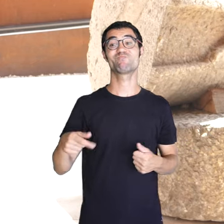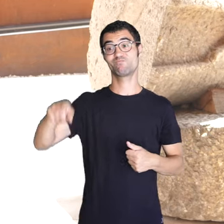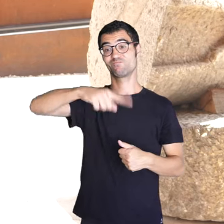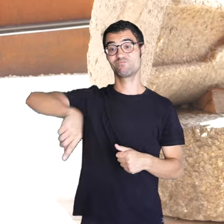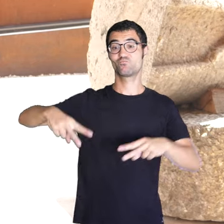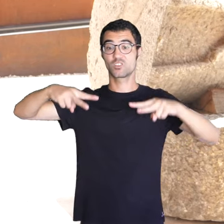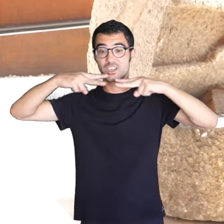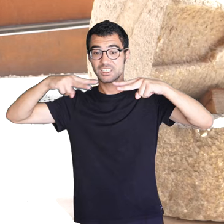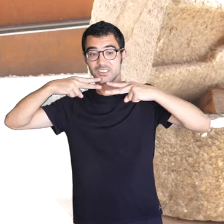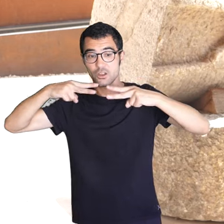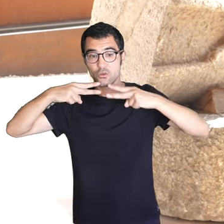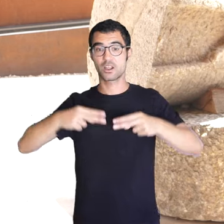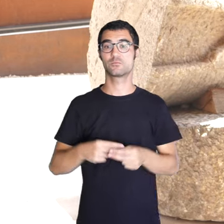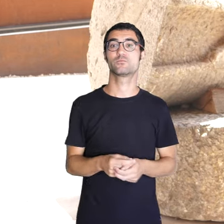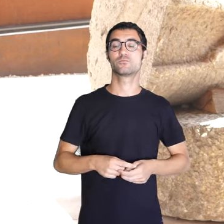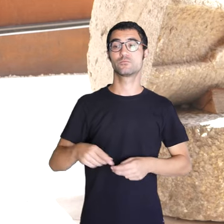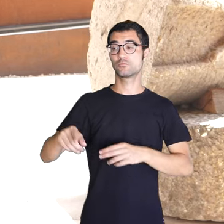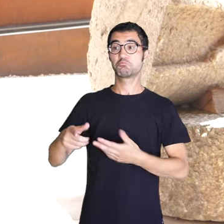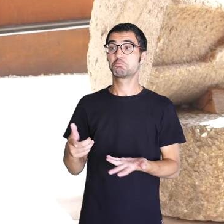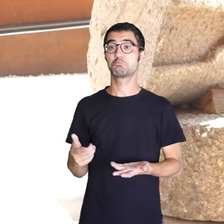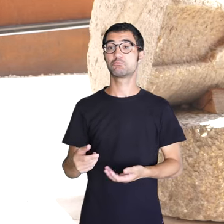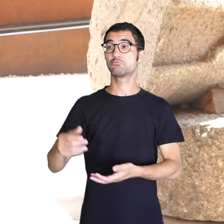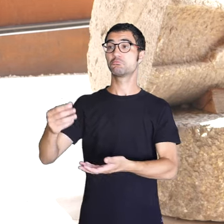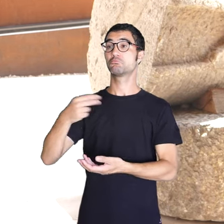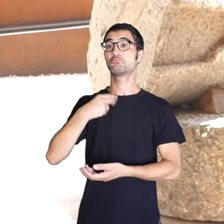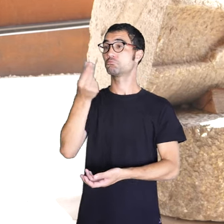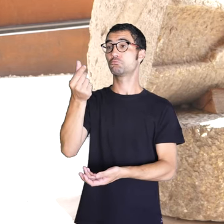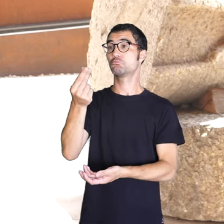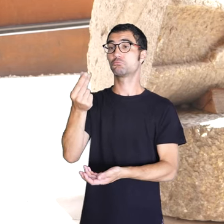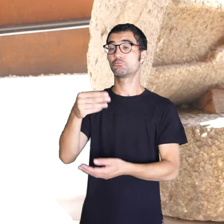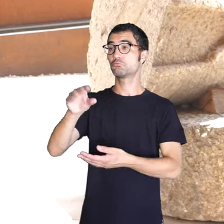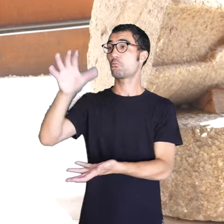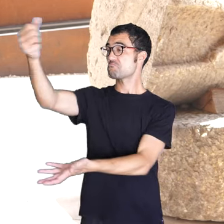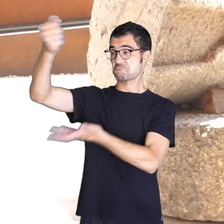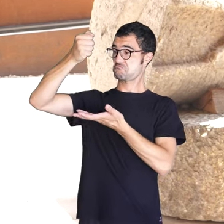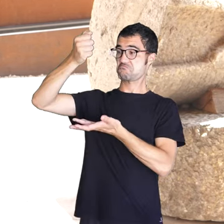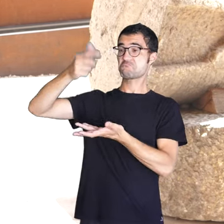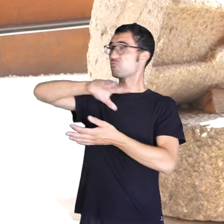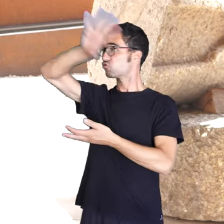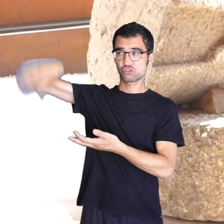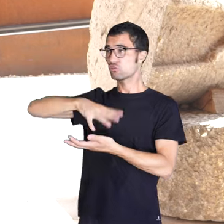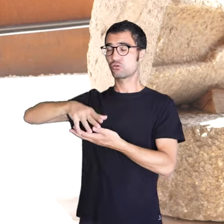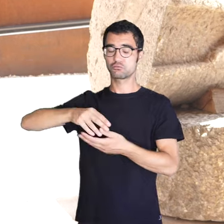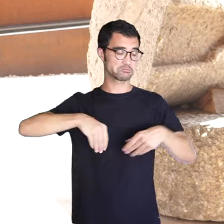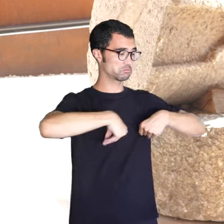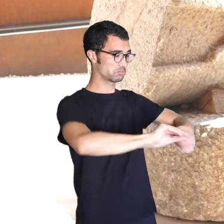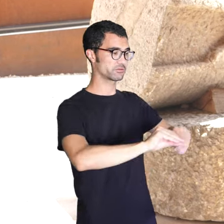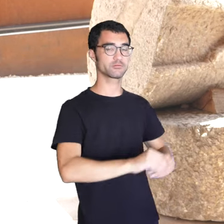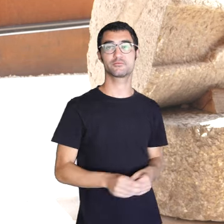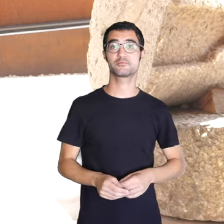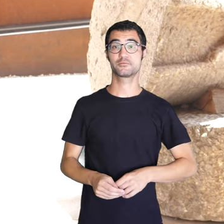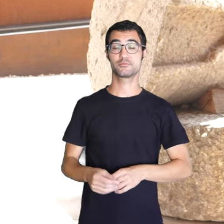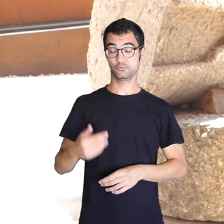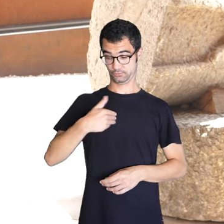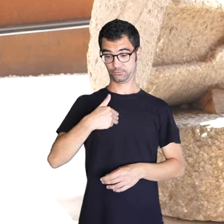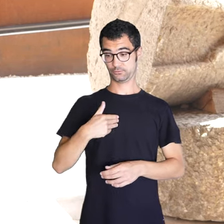el restaurant el que servia era diferent d'ara. És a dir, amb en Toni